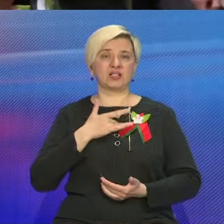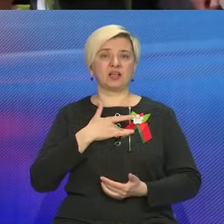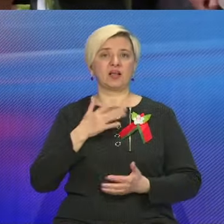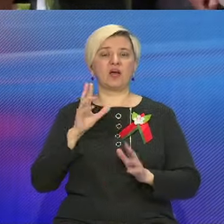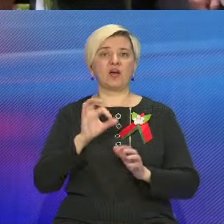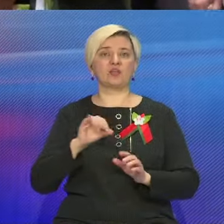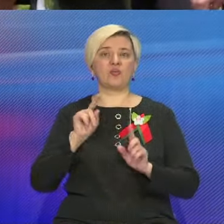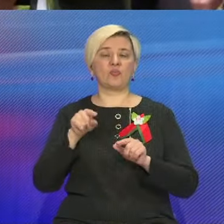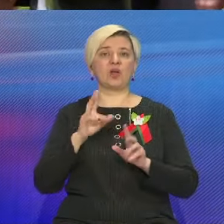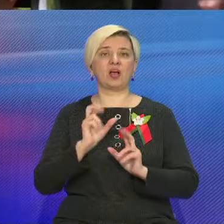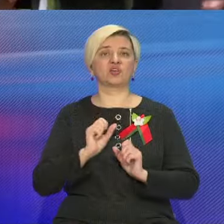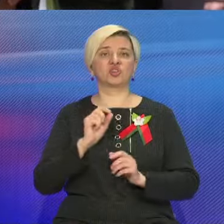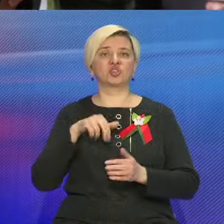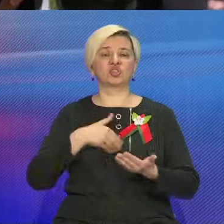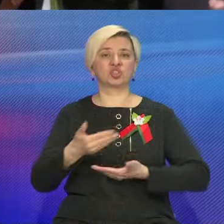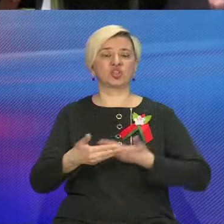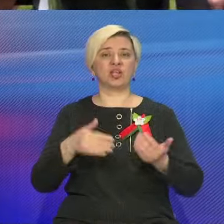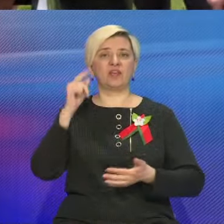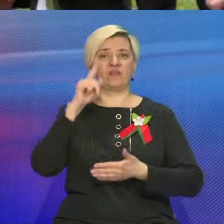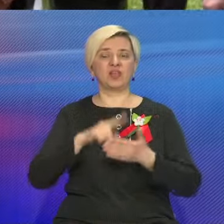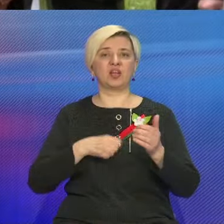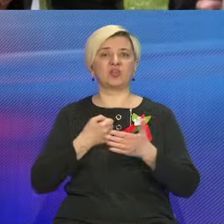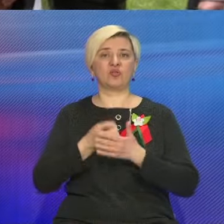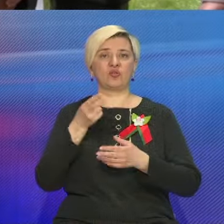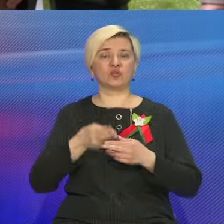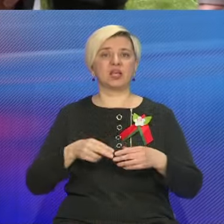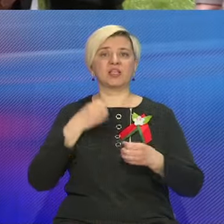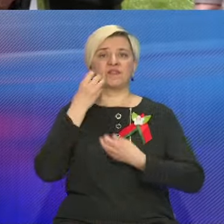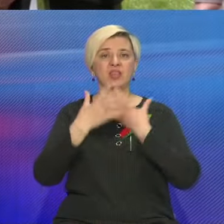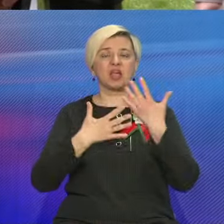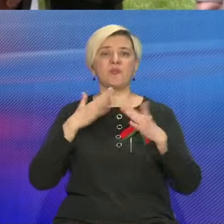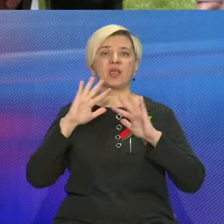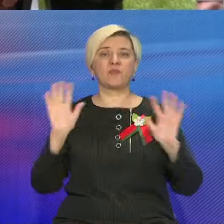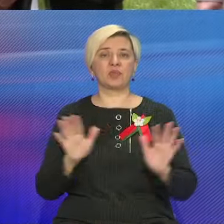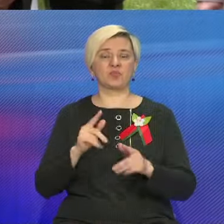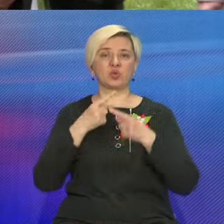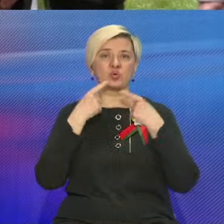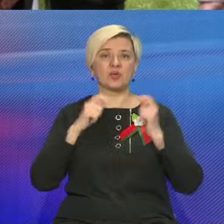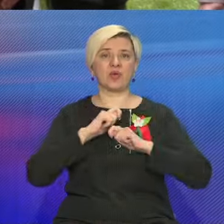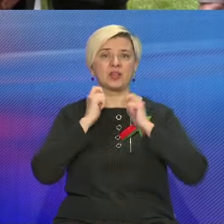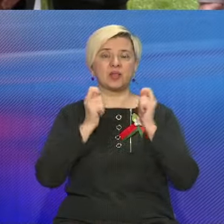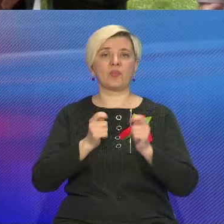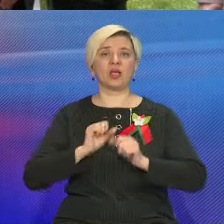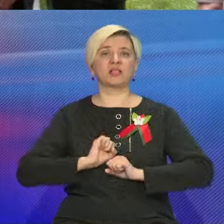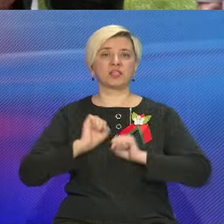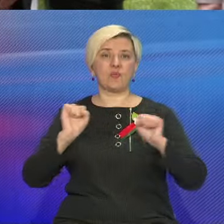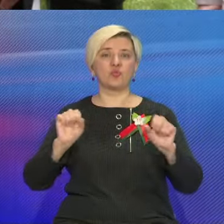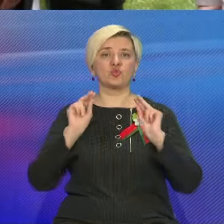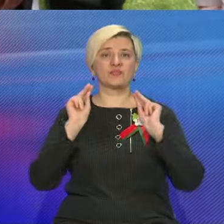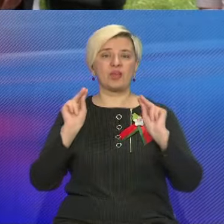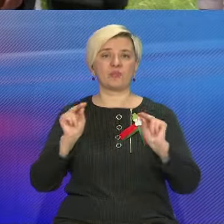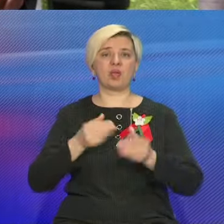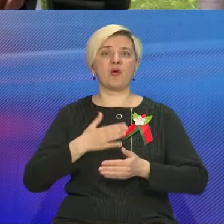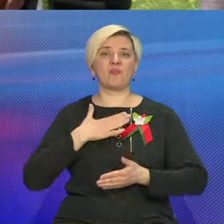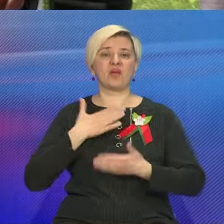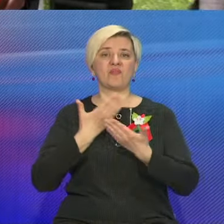самого конца. Цветами вас и песнями с улыбкой одарим. За мужество и преданность мы